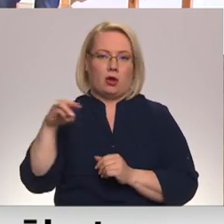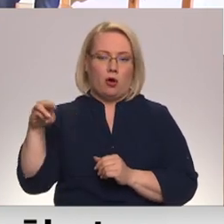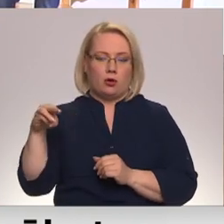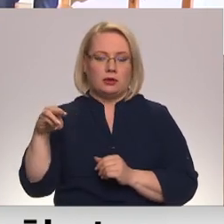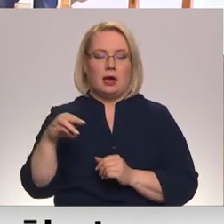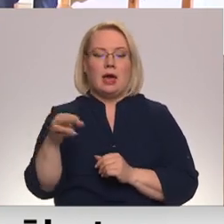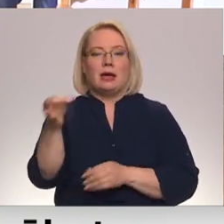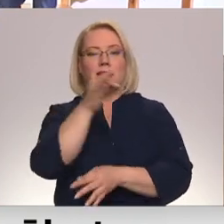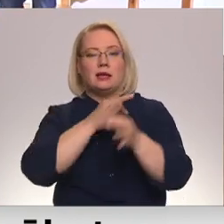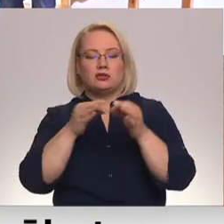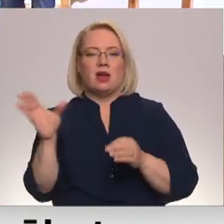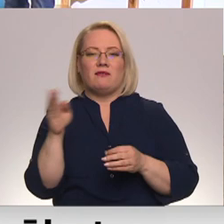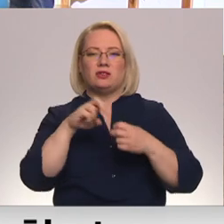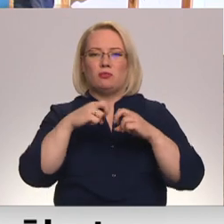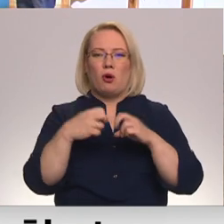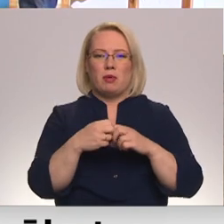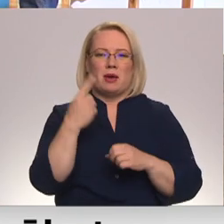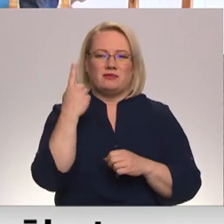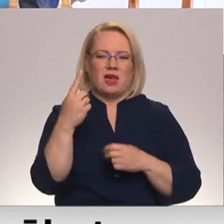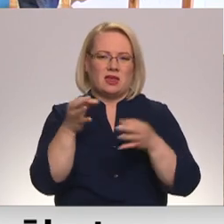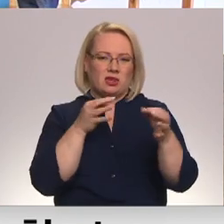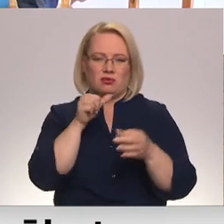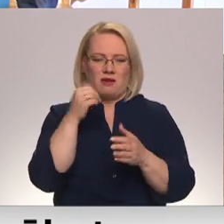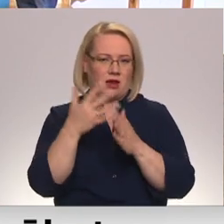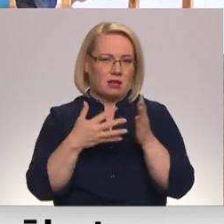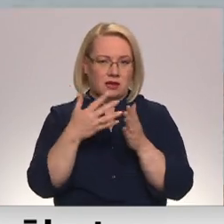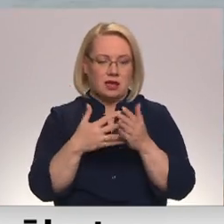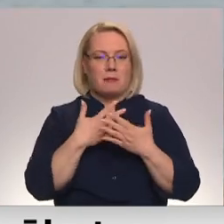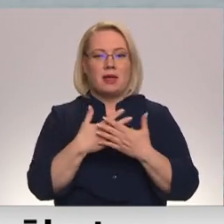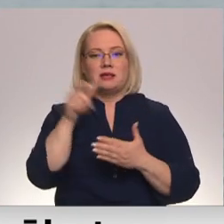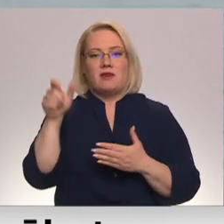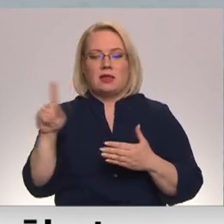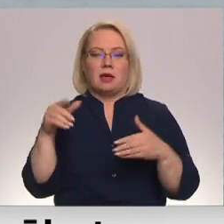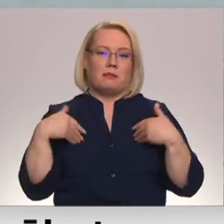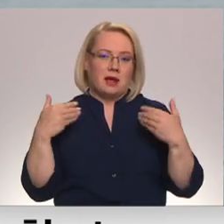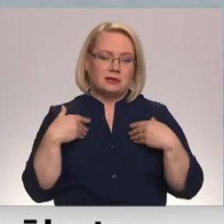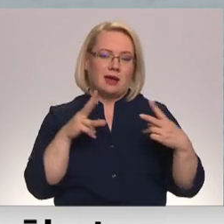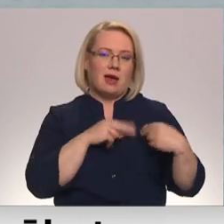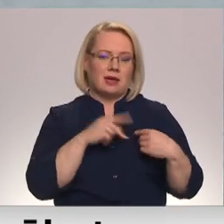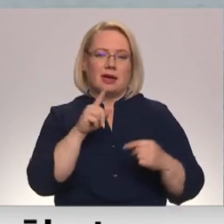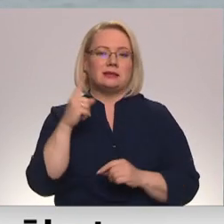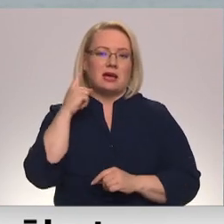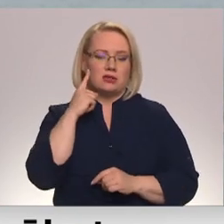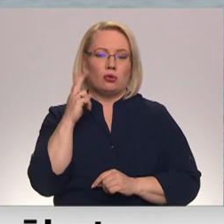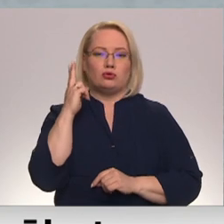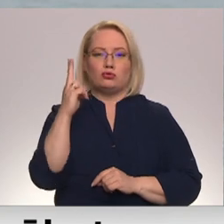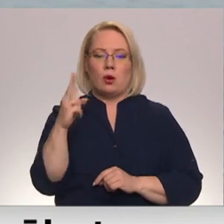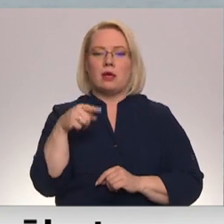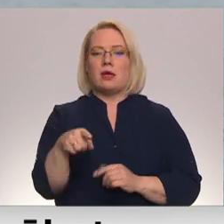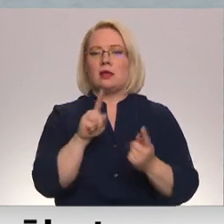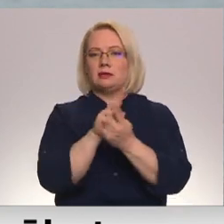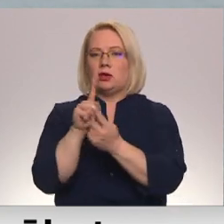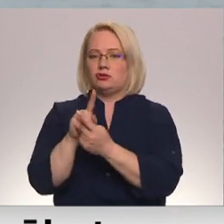Vienu diskusiju visas problēmas nevar atrisināt, tomēr zvejnieki ir gandrīti, ka vismaz ir sadzirdēti un soli šādas